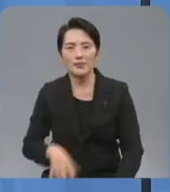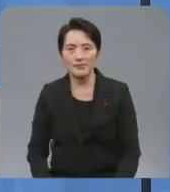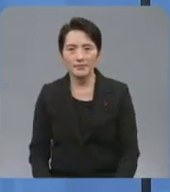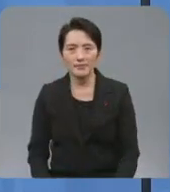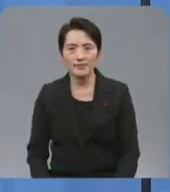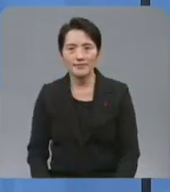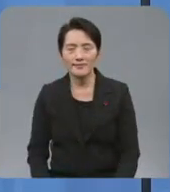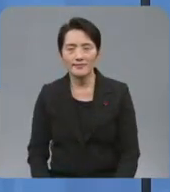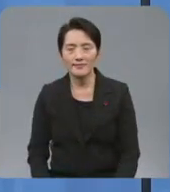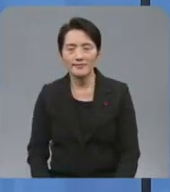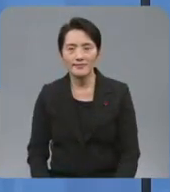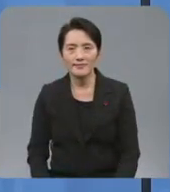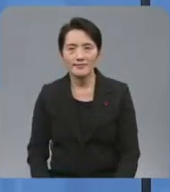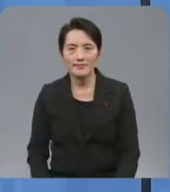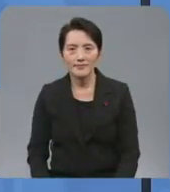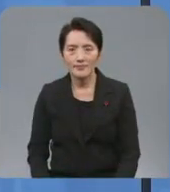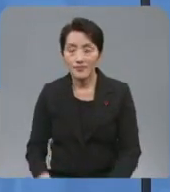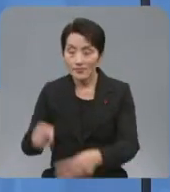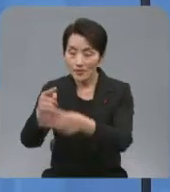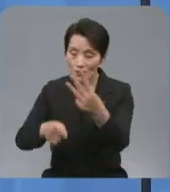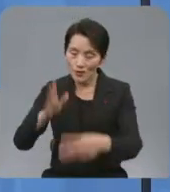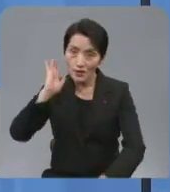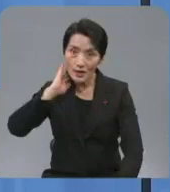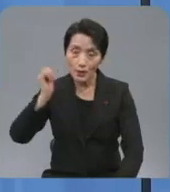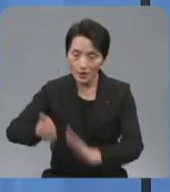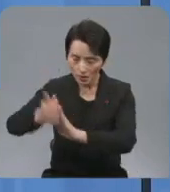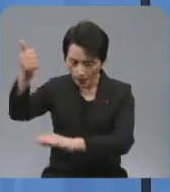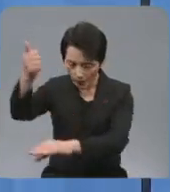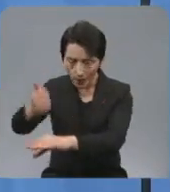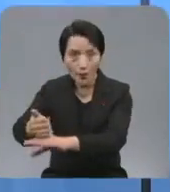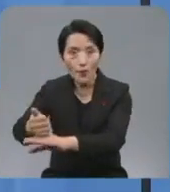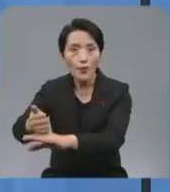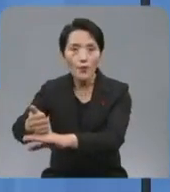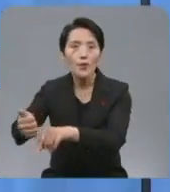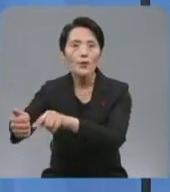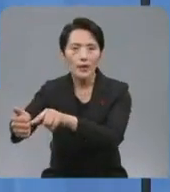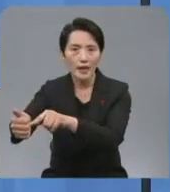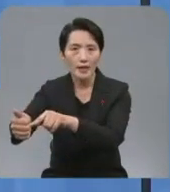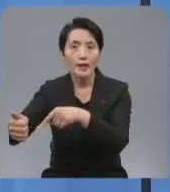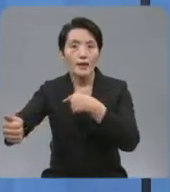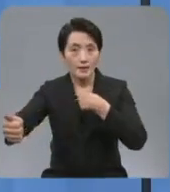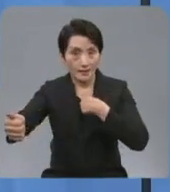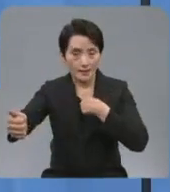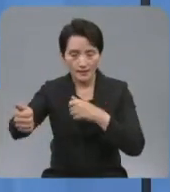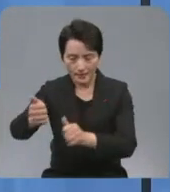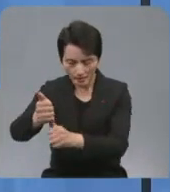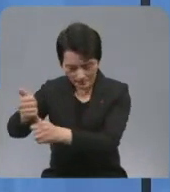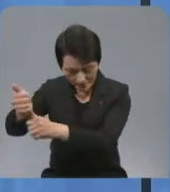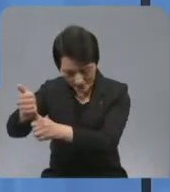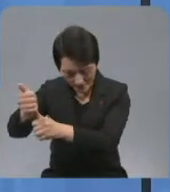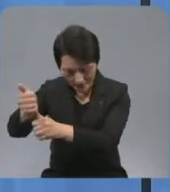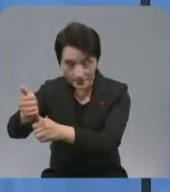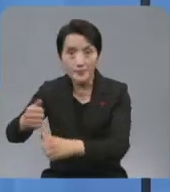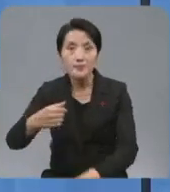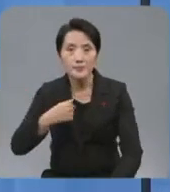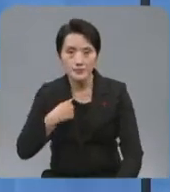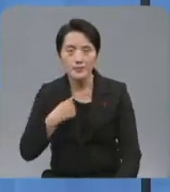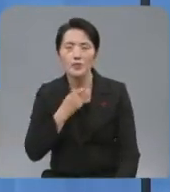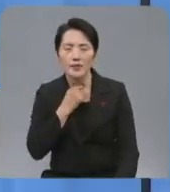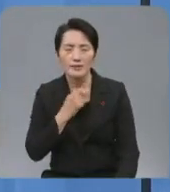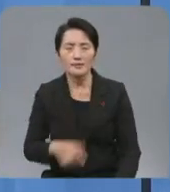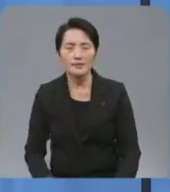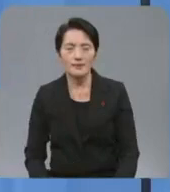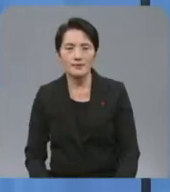привести к партию к победе на парламентских выборах 2024 году мы должны завершить смену правительства